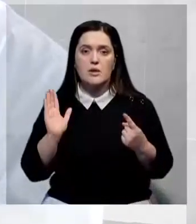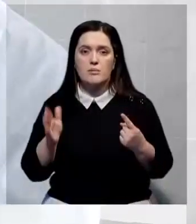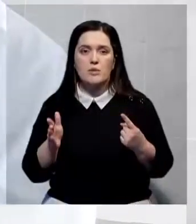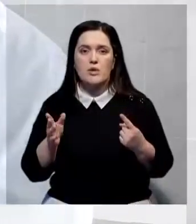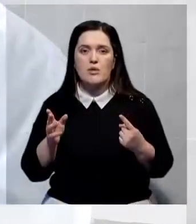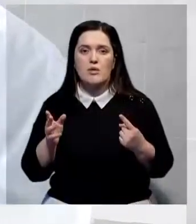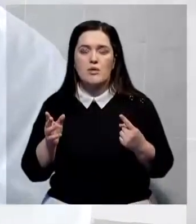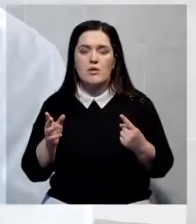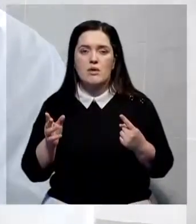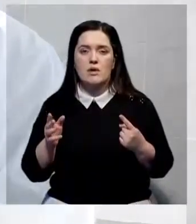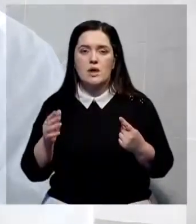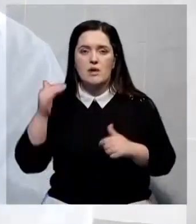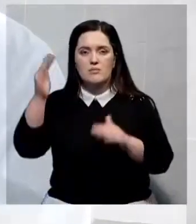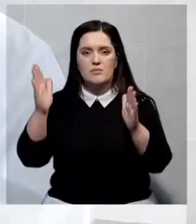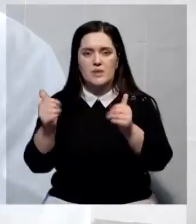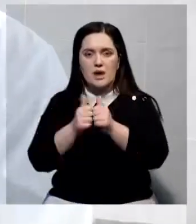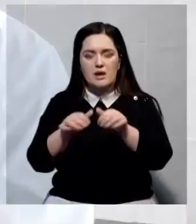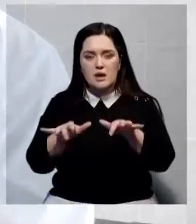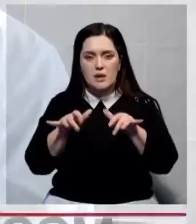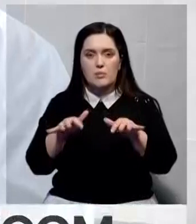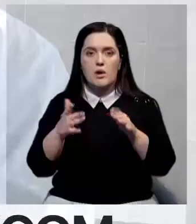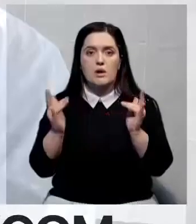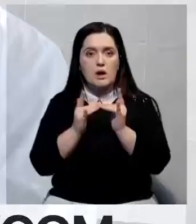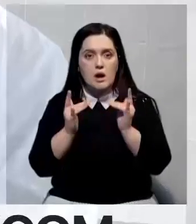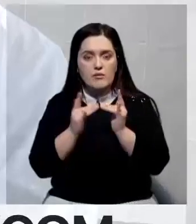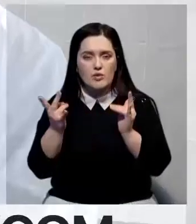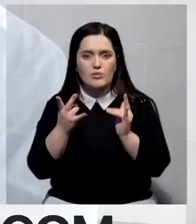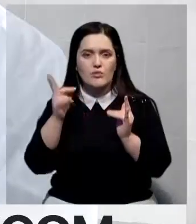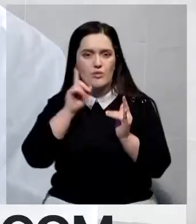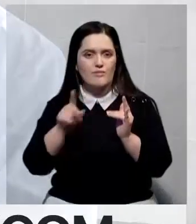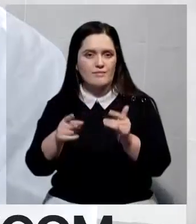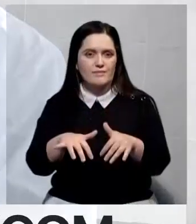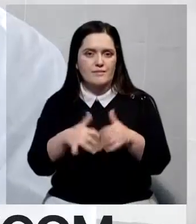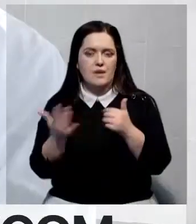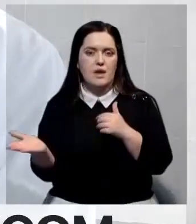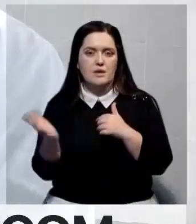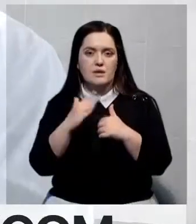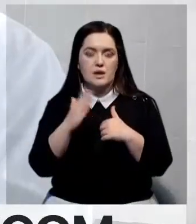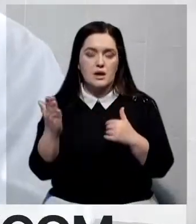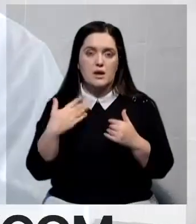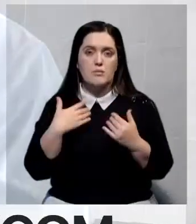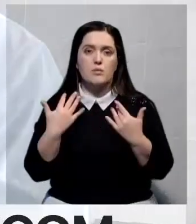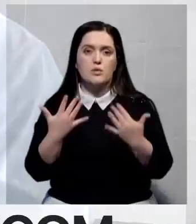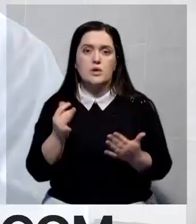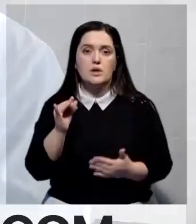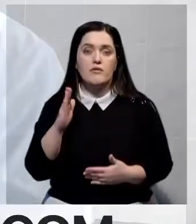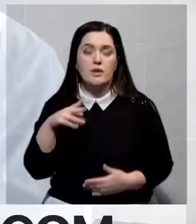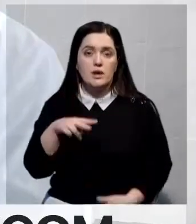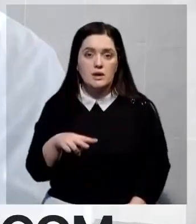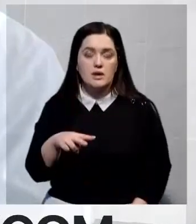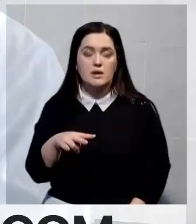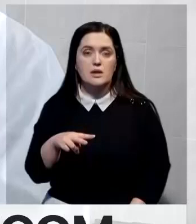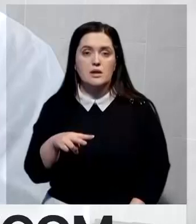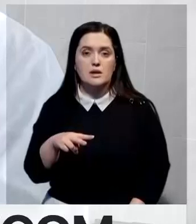мониторы, многофункциональные кровати нам необходимы. Необходимы и ИВЛ-аппараты, искусственная